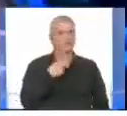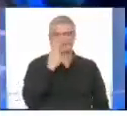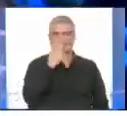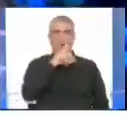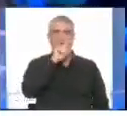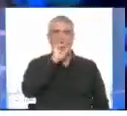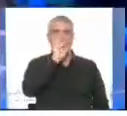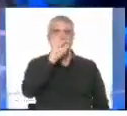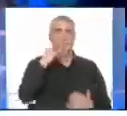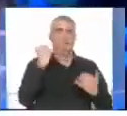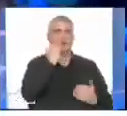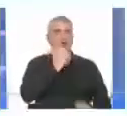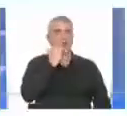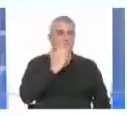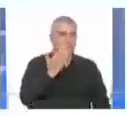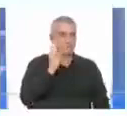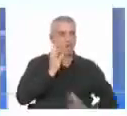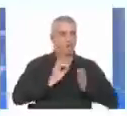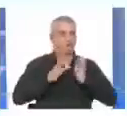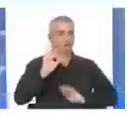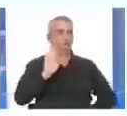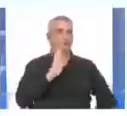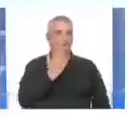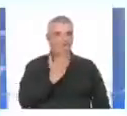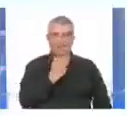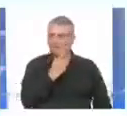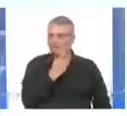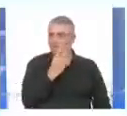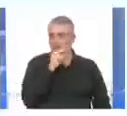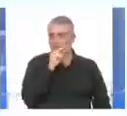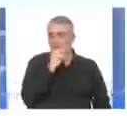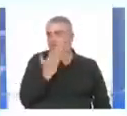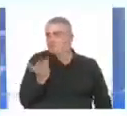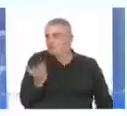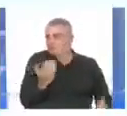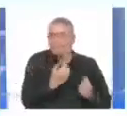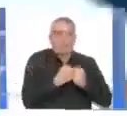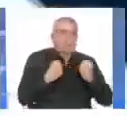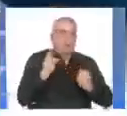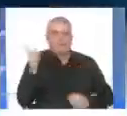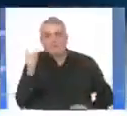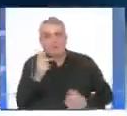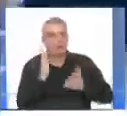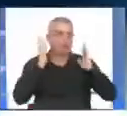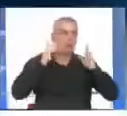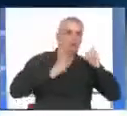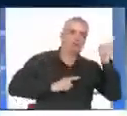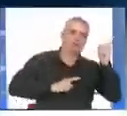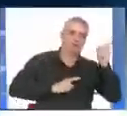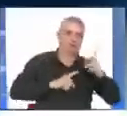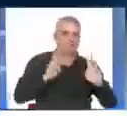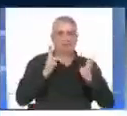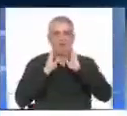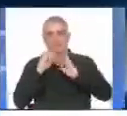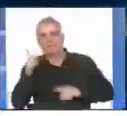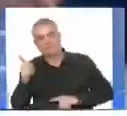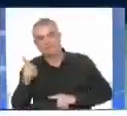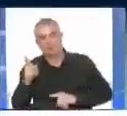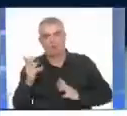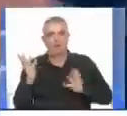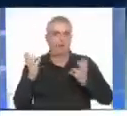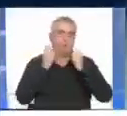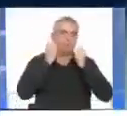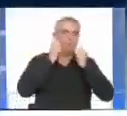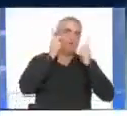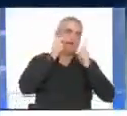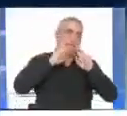הציוצים שלך יום-יום על המשפט של נתניהו, ואתה מדבר, דרמה פה, שערוריה שם, לא יאמן פה,